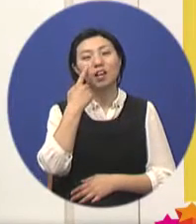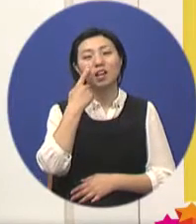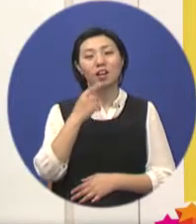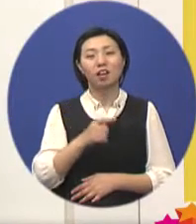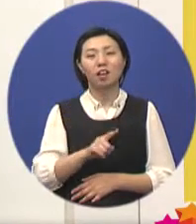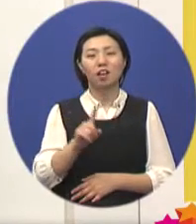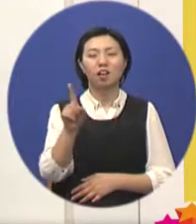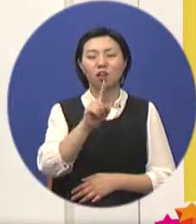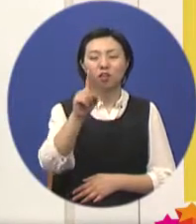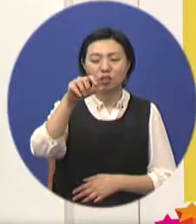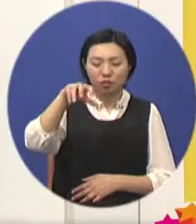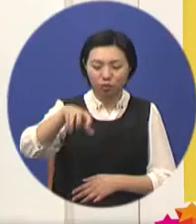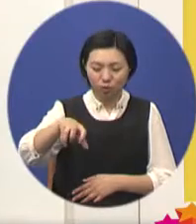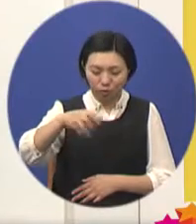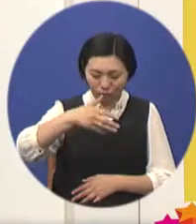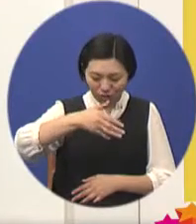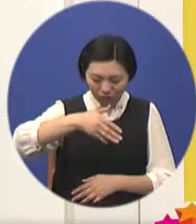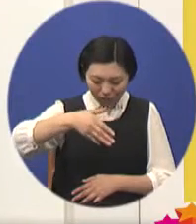어디로